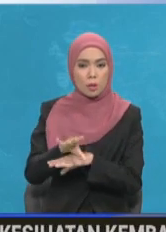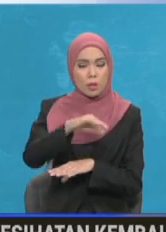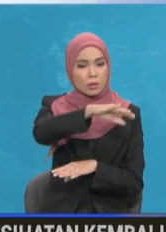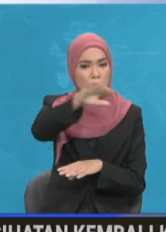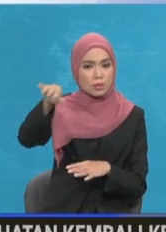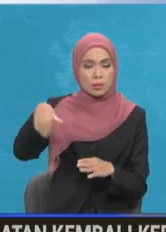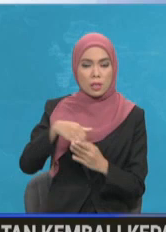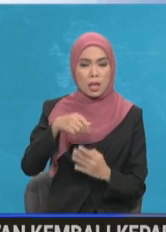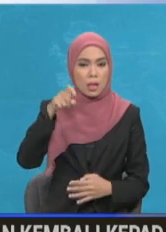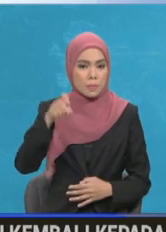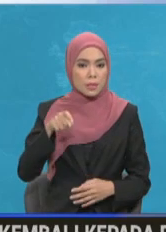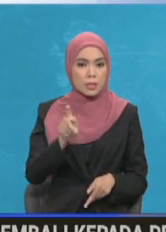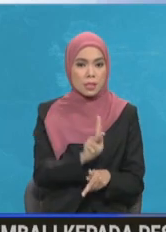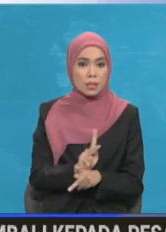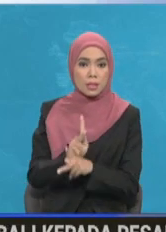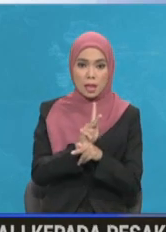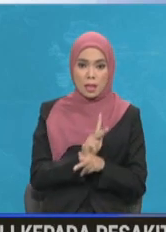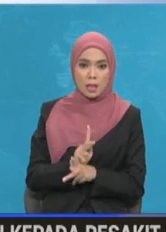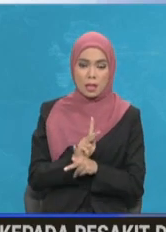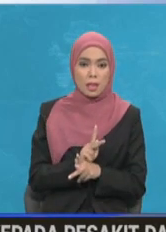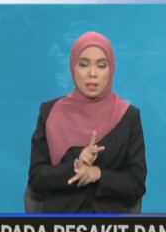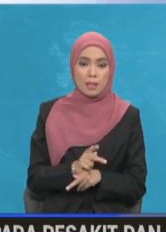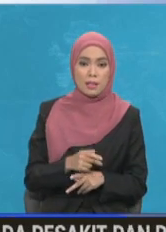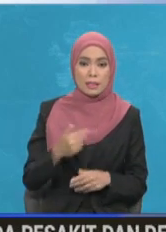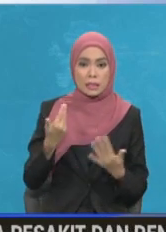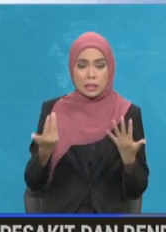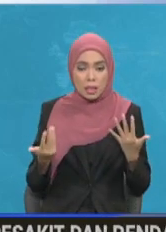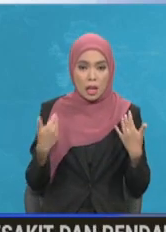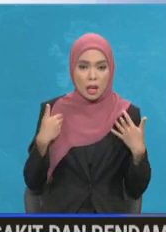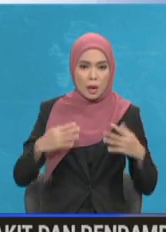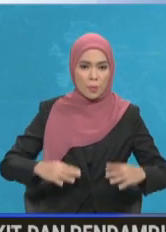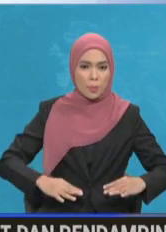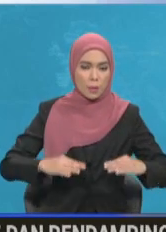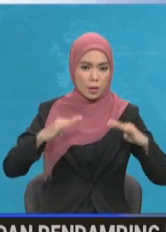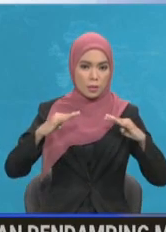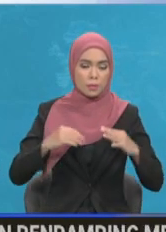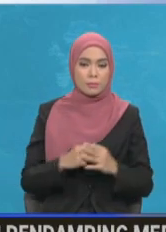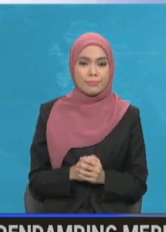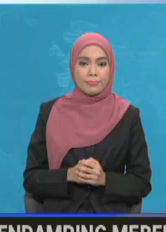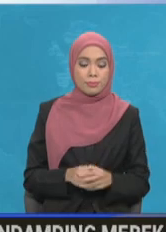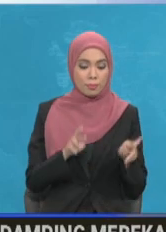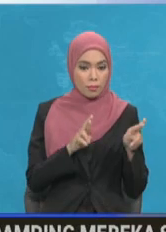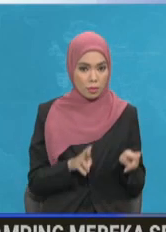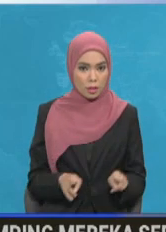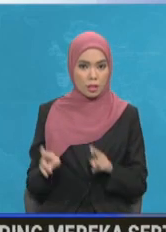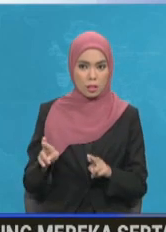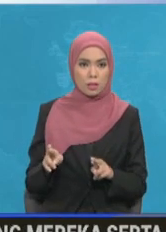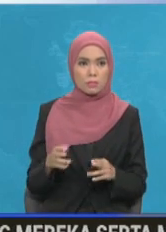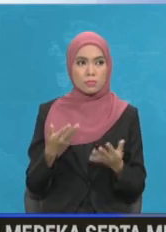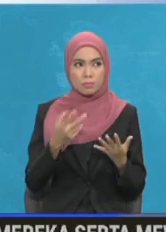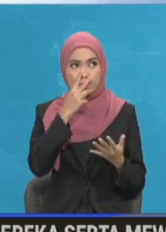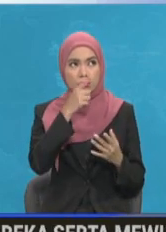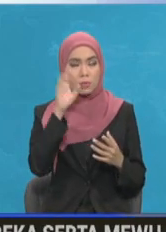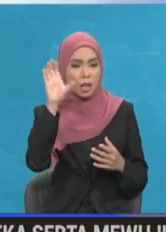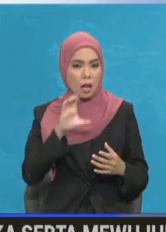bersiap telah menghadapi situasi seperti banjir sebagai persiapan menangani sebara kejadian perekrutan keadaan cuaca yang tidak